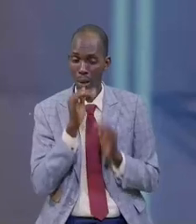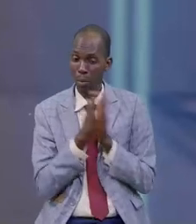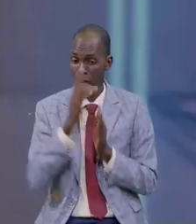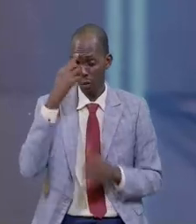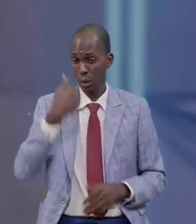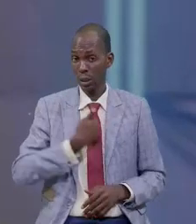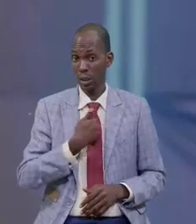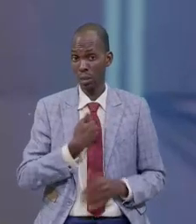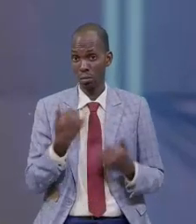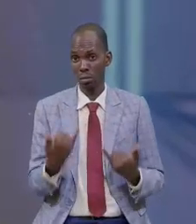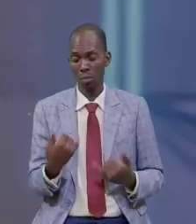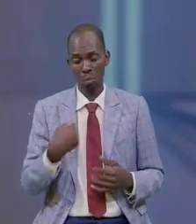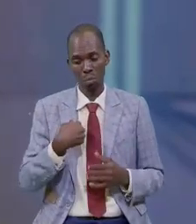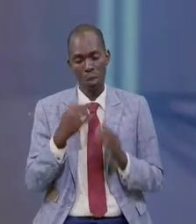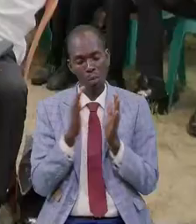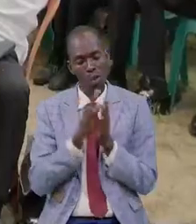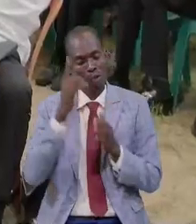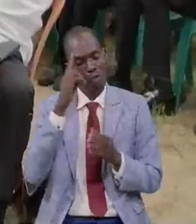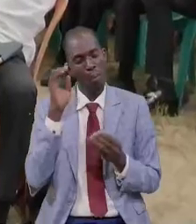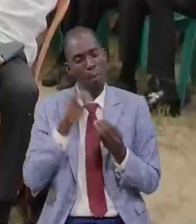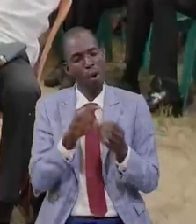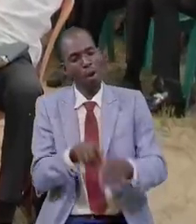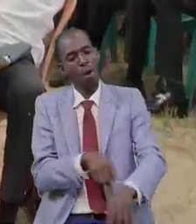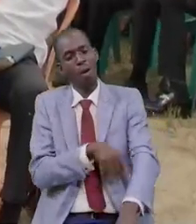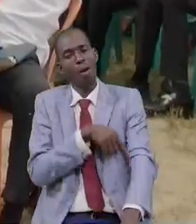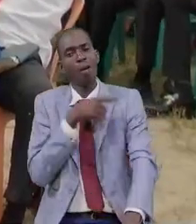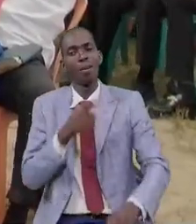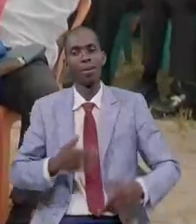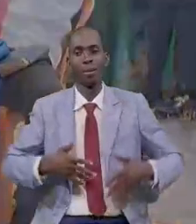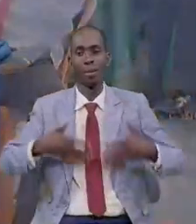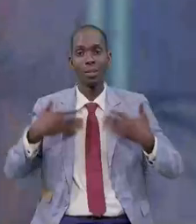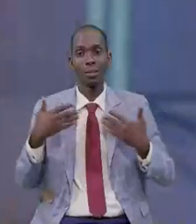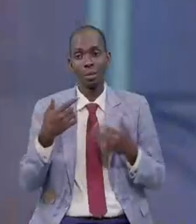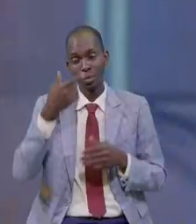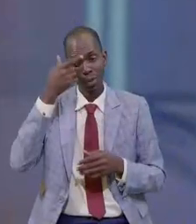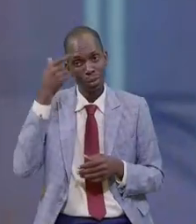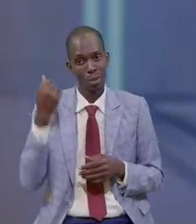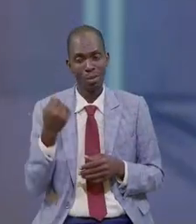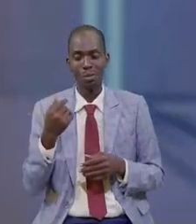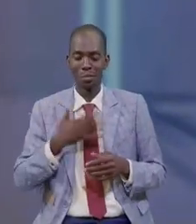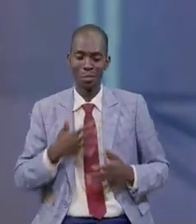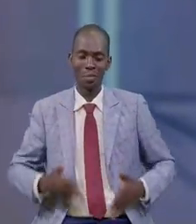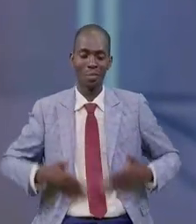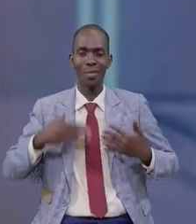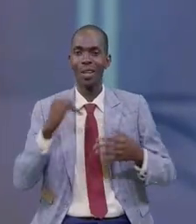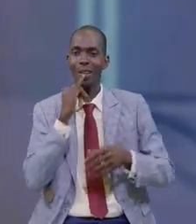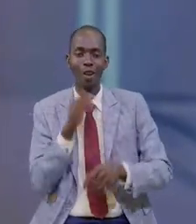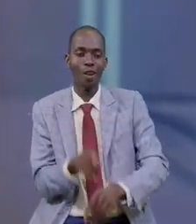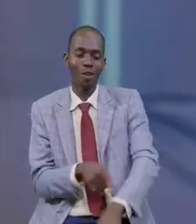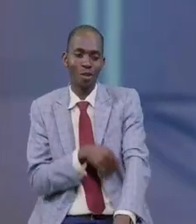je prie pour une longue vie parce que la vie est déjà longue